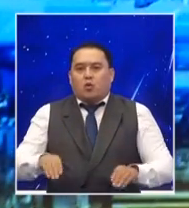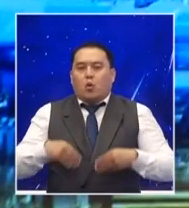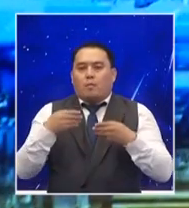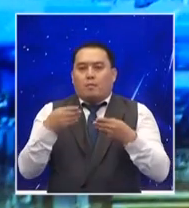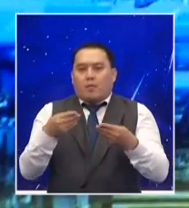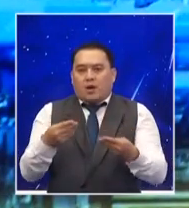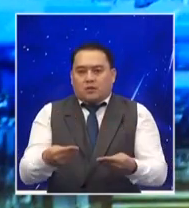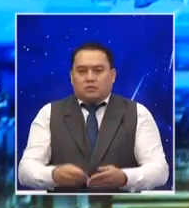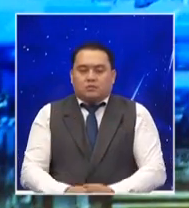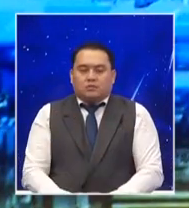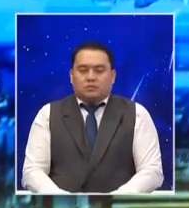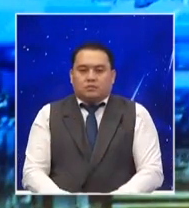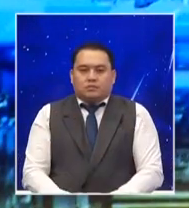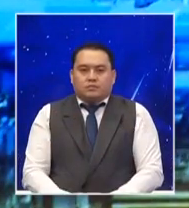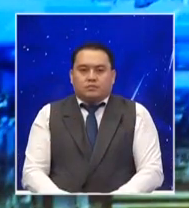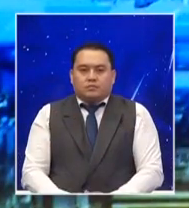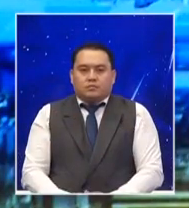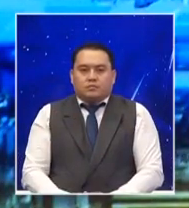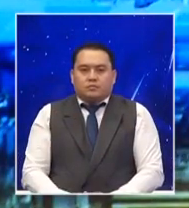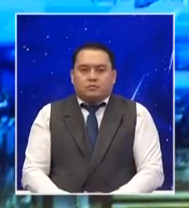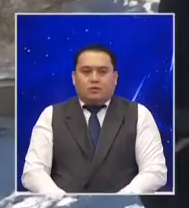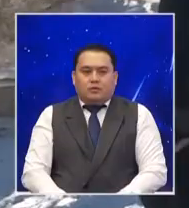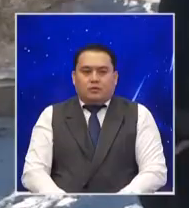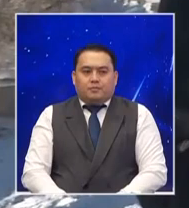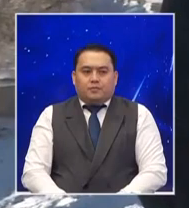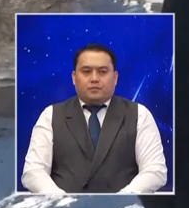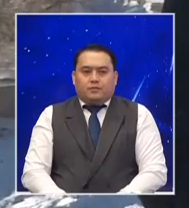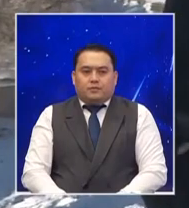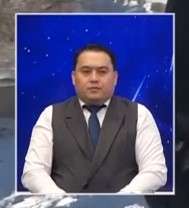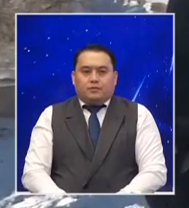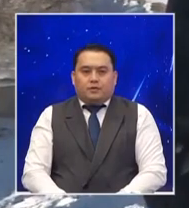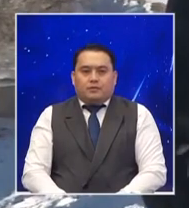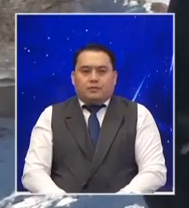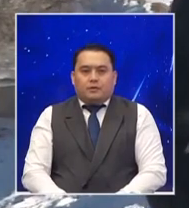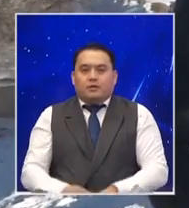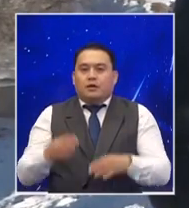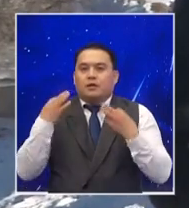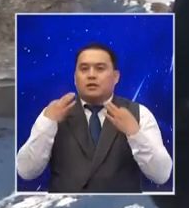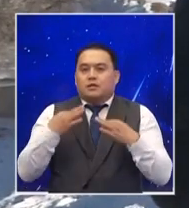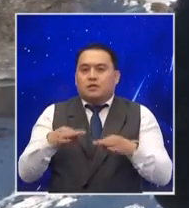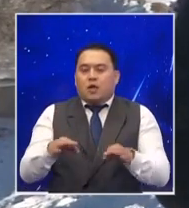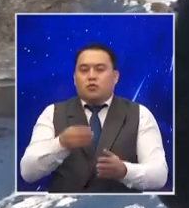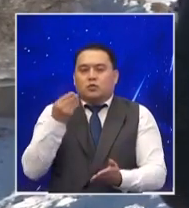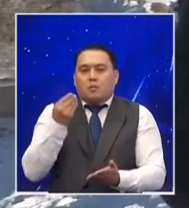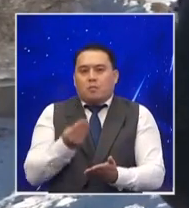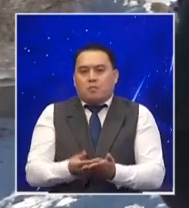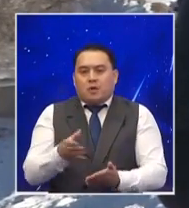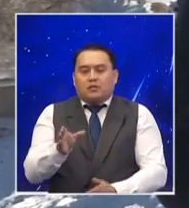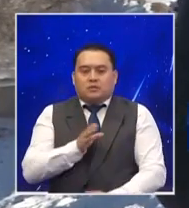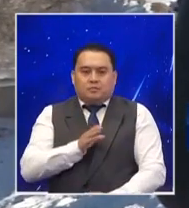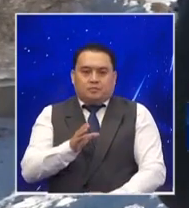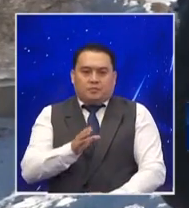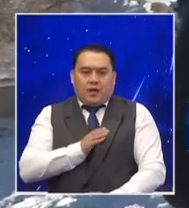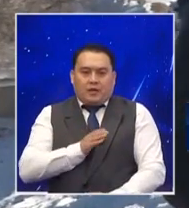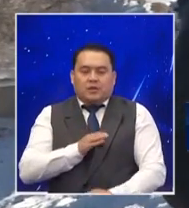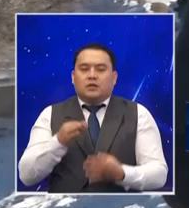ақ түйенің қарны жарылған қуаныш болды. Тәуелсіздік бұл әр қазақ баласының баға жетпес басты байлығы.